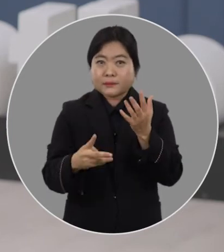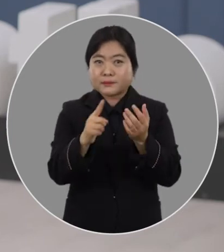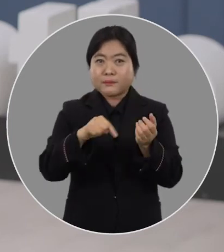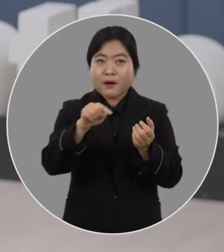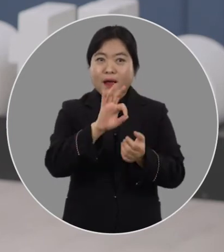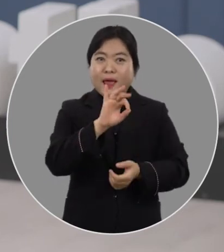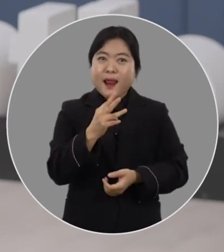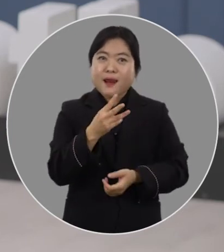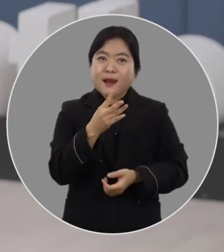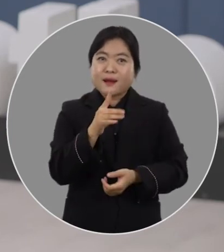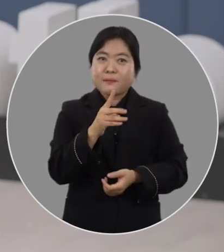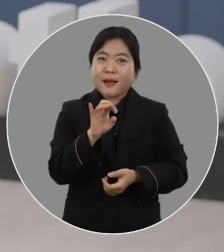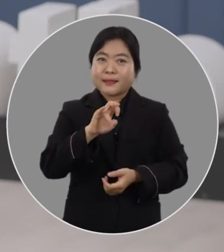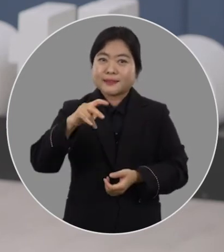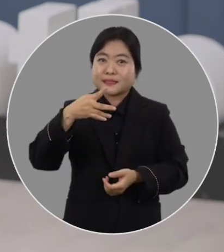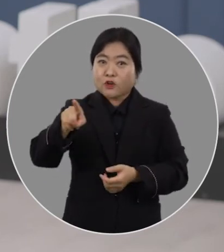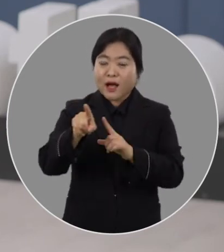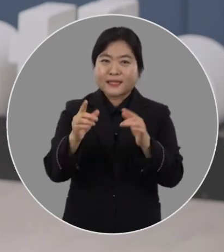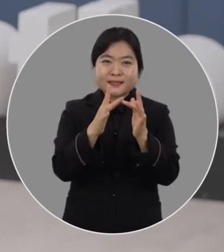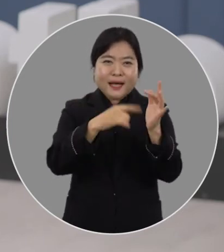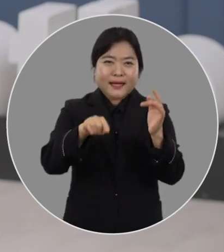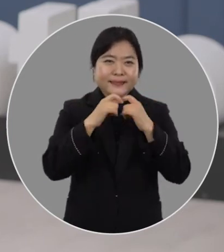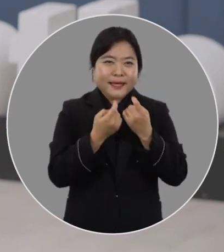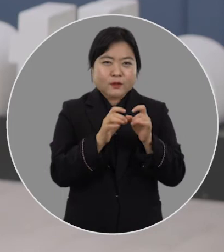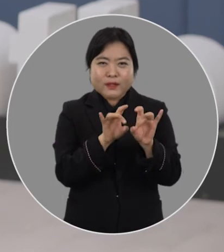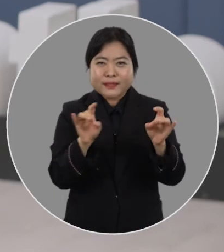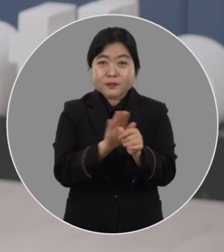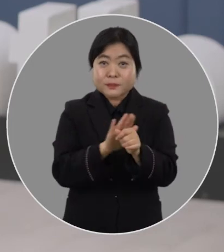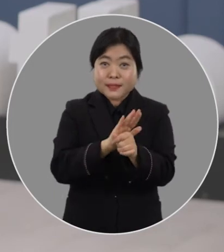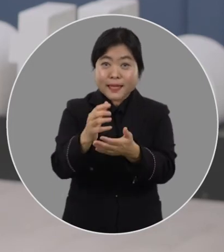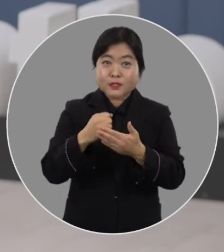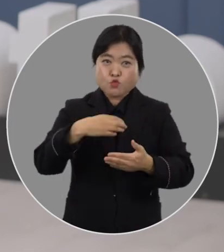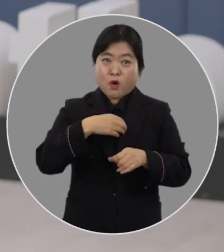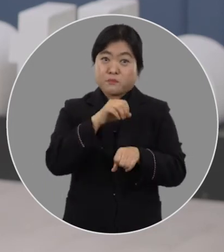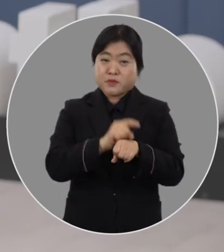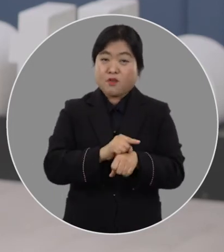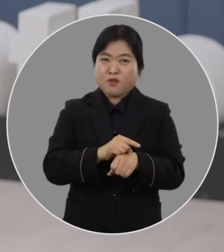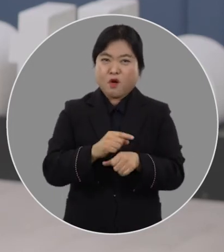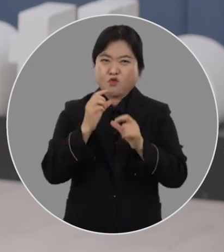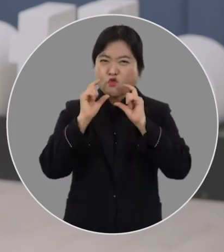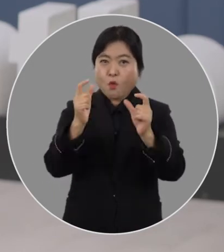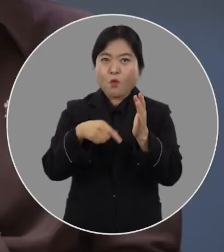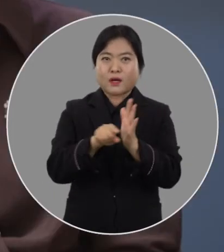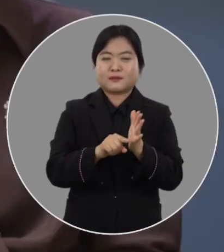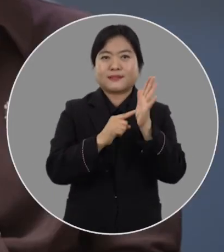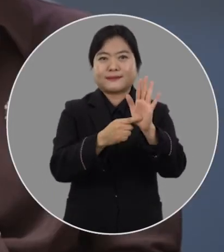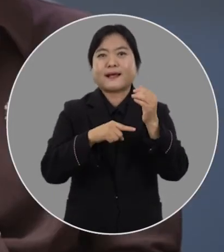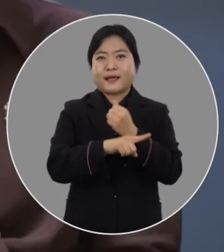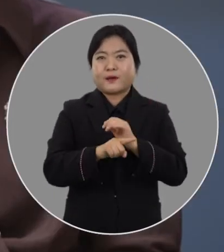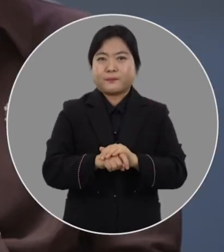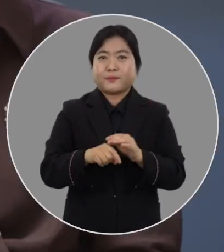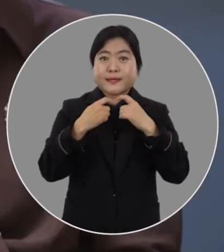엘리 파리저가 인터넷상의 개인화된 서비스가 갖는 위험성을 경고하기 위해서 제시한 개념인데요.